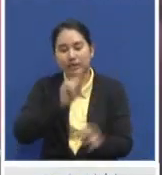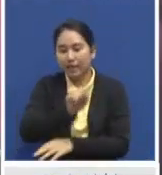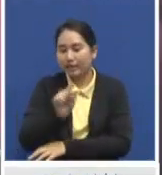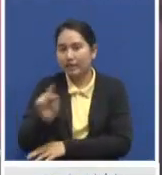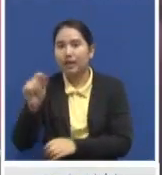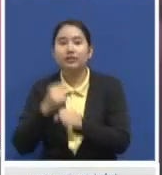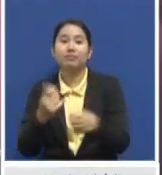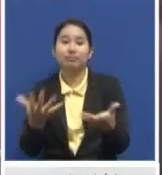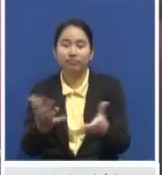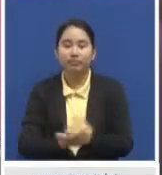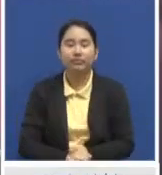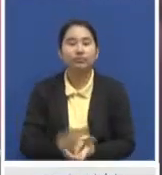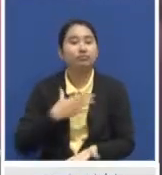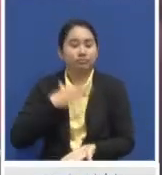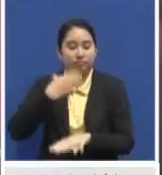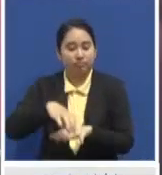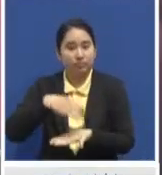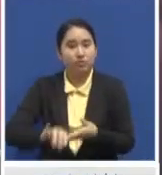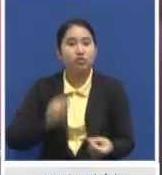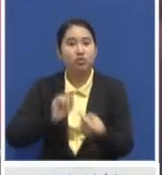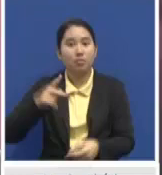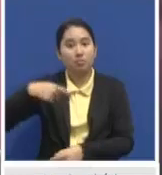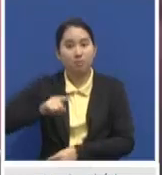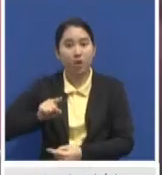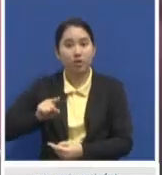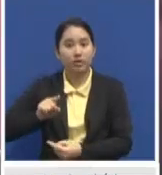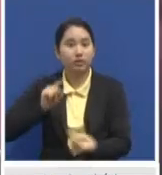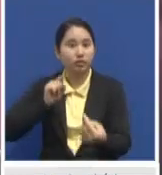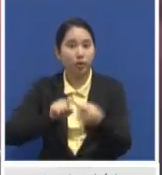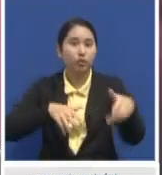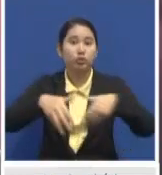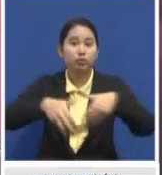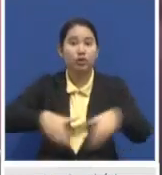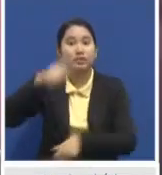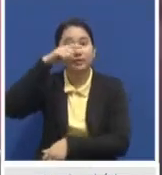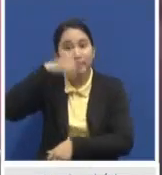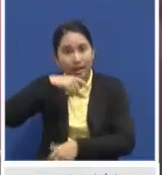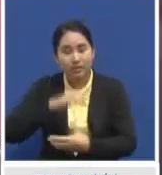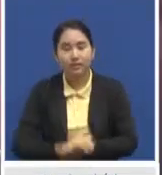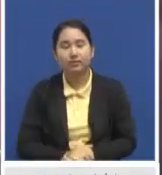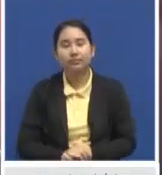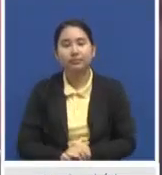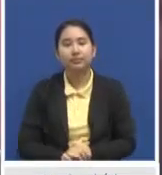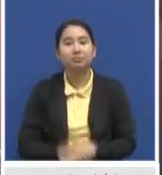ในเรื่องนี้เพื่อประโยชน์กับประเทศชาตินะครับรัฐบาล